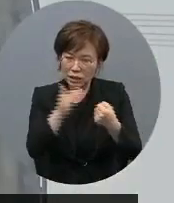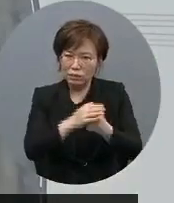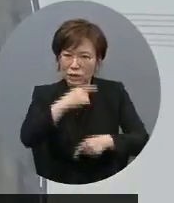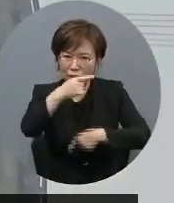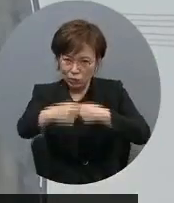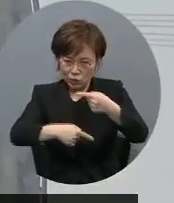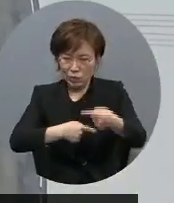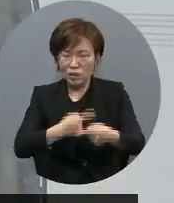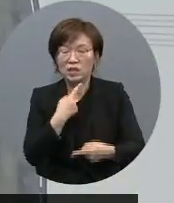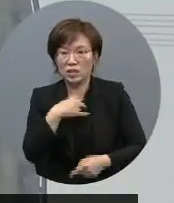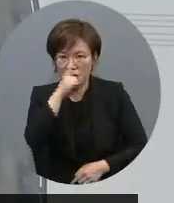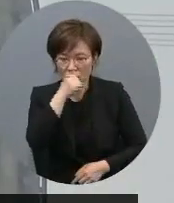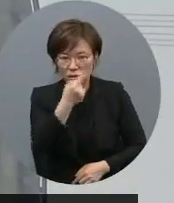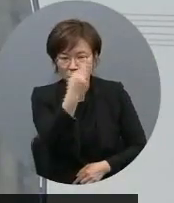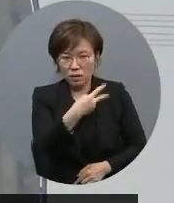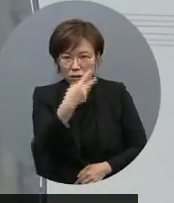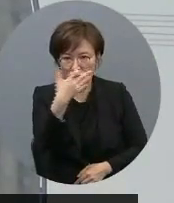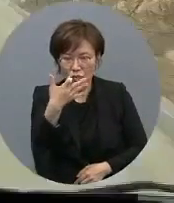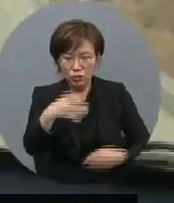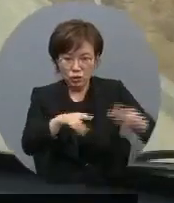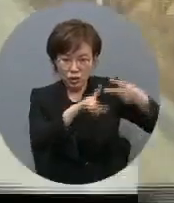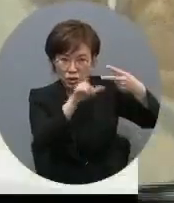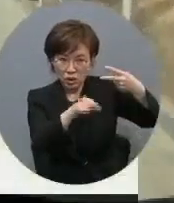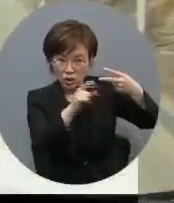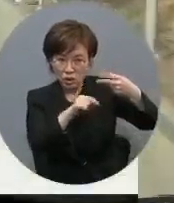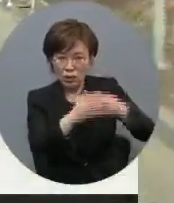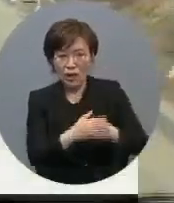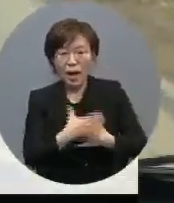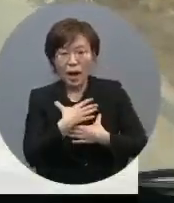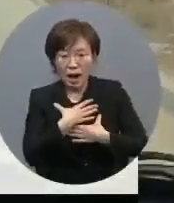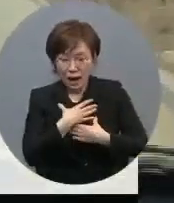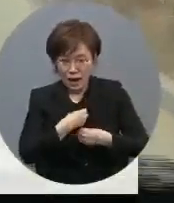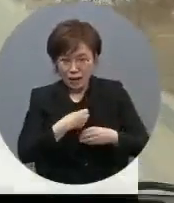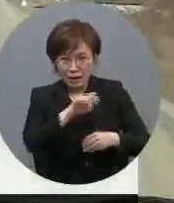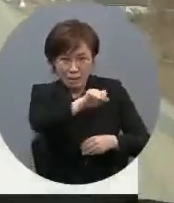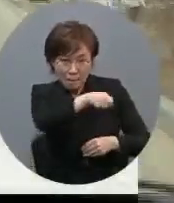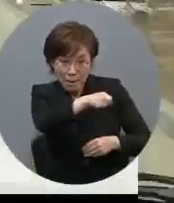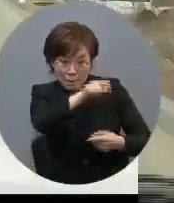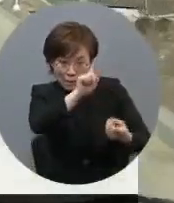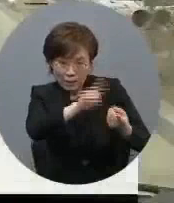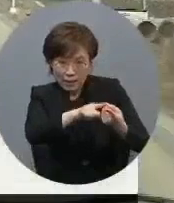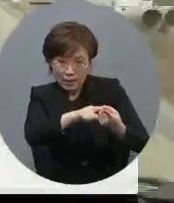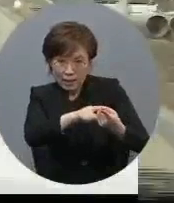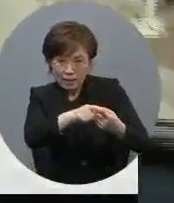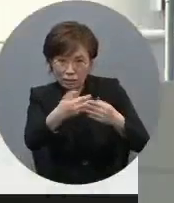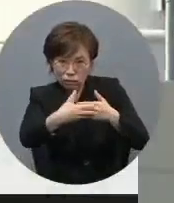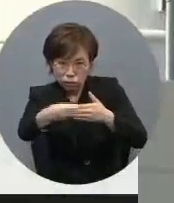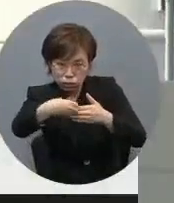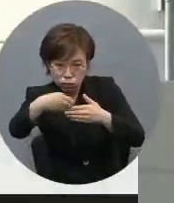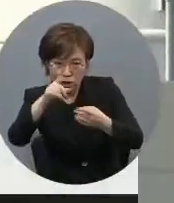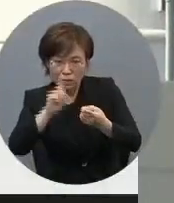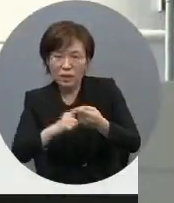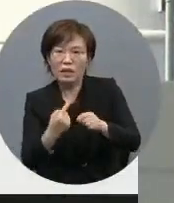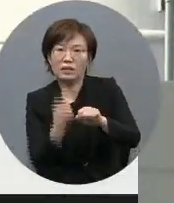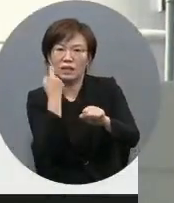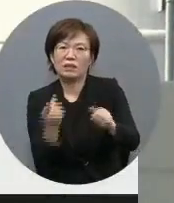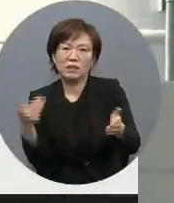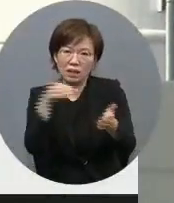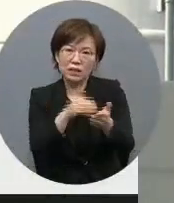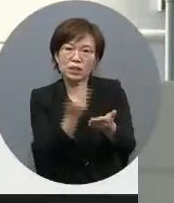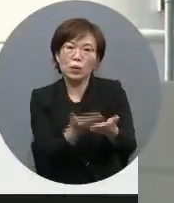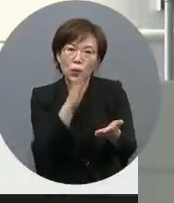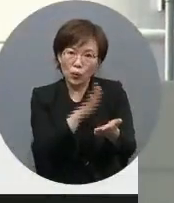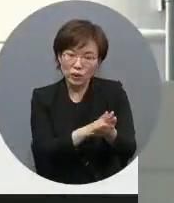교체됐습니다. 2019년 2월에는 가압기 안전 방출 밸브에서 수증기가 새는 걸 작년까지 고치기로